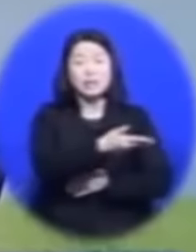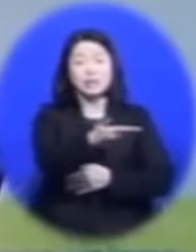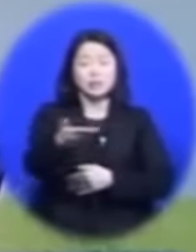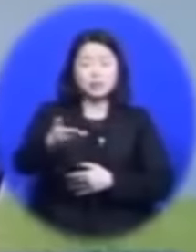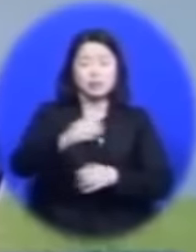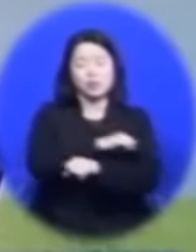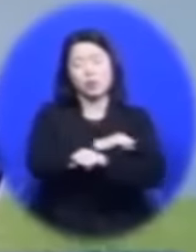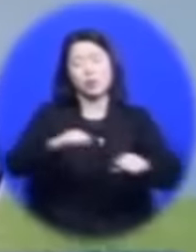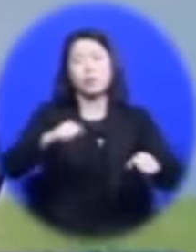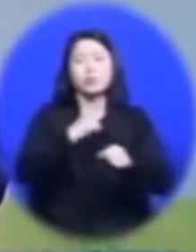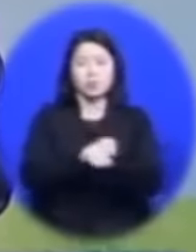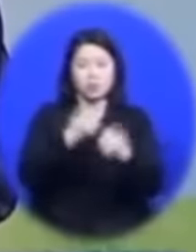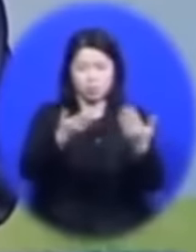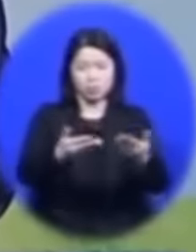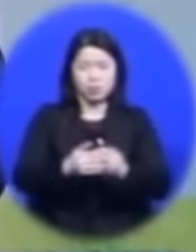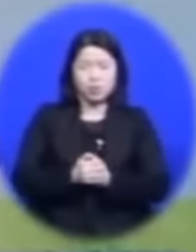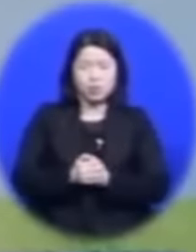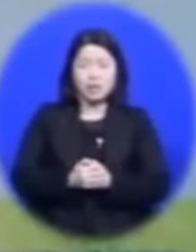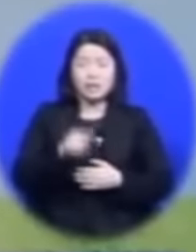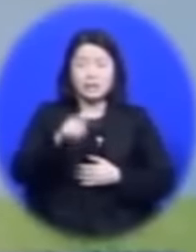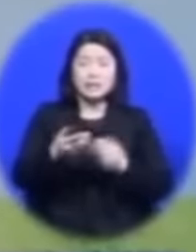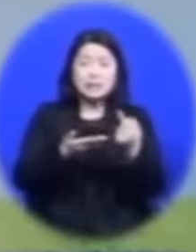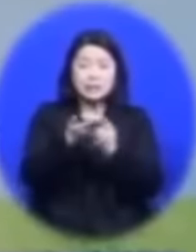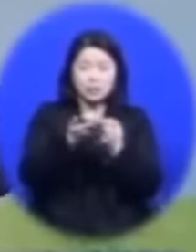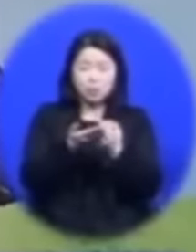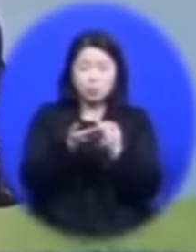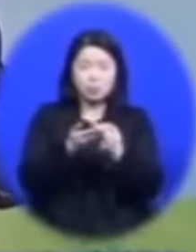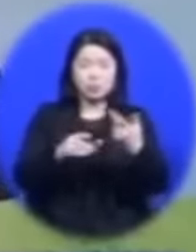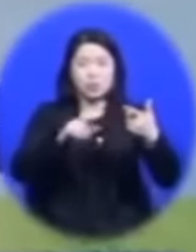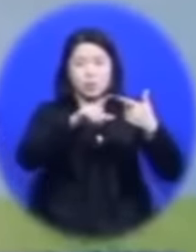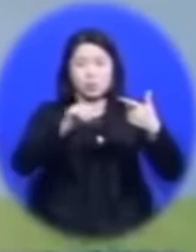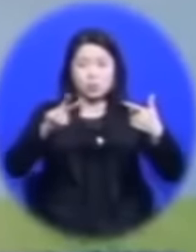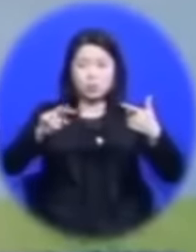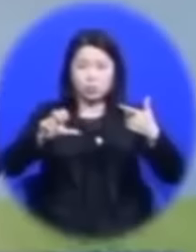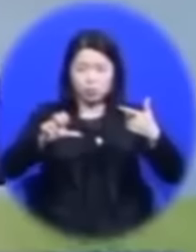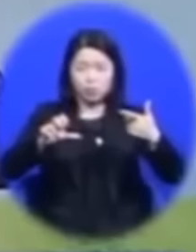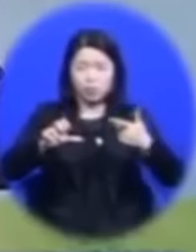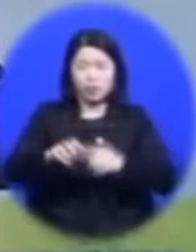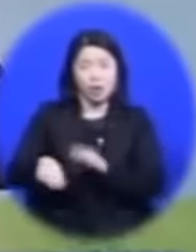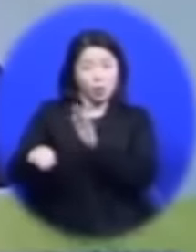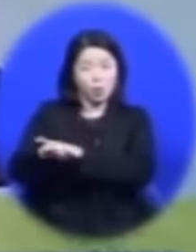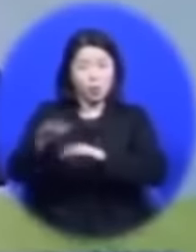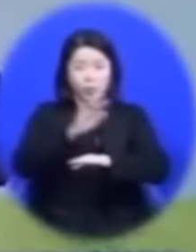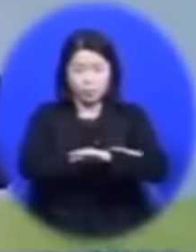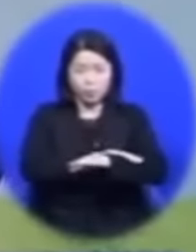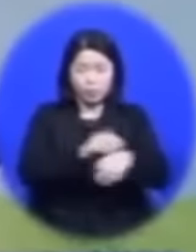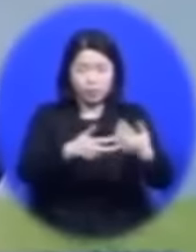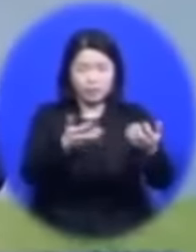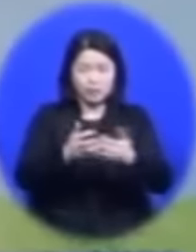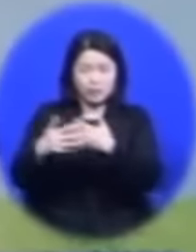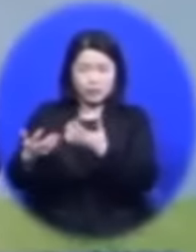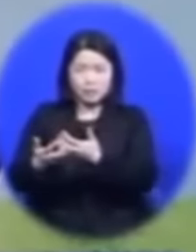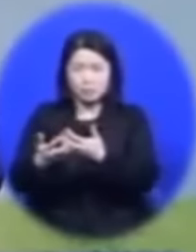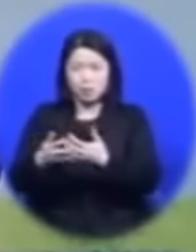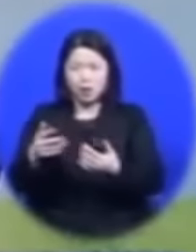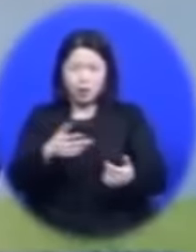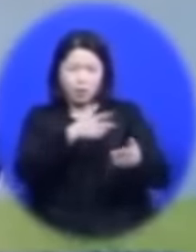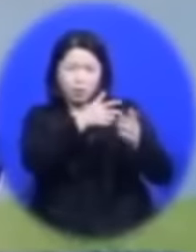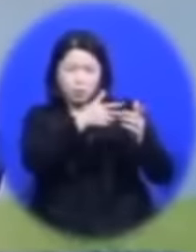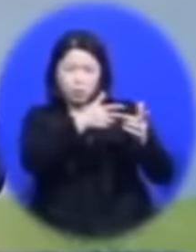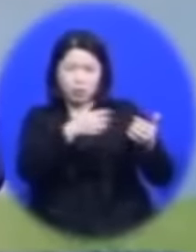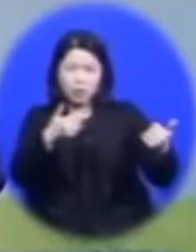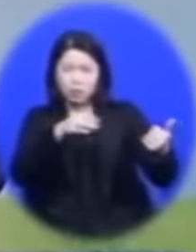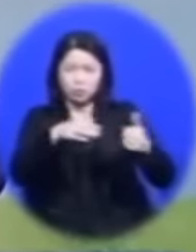용서하겠다고 그래서. 그 섬은 6.25 동란 때 좌익 우익이 서로 무차별 보복 살인을